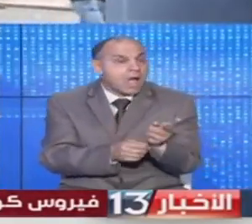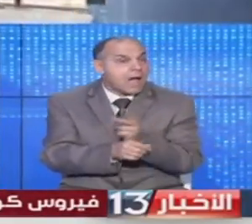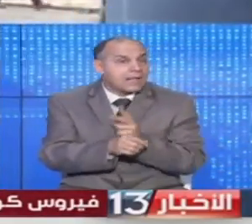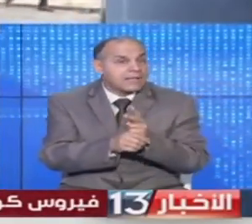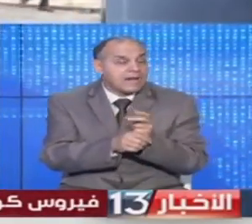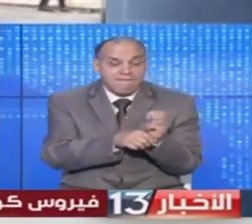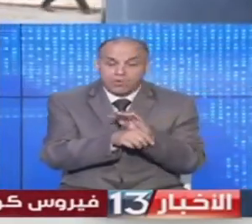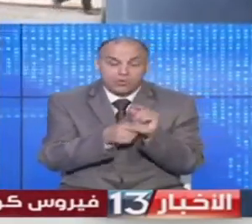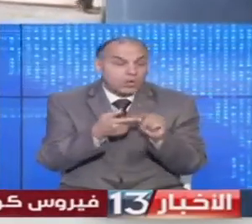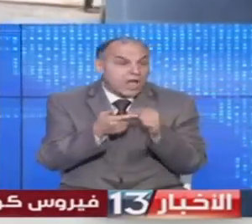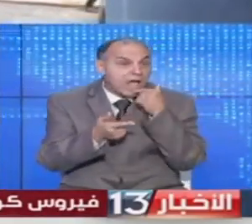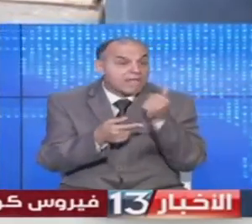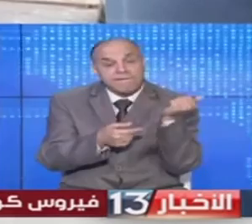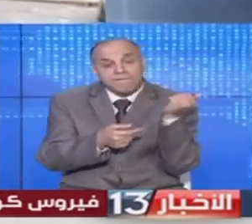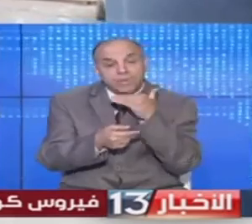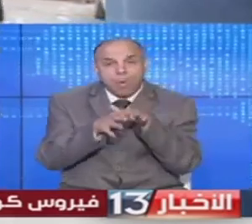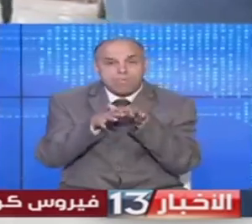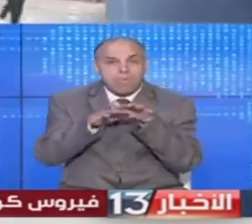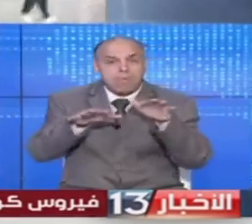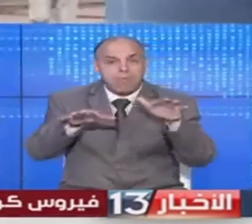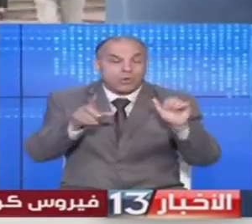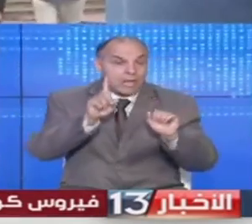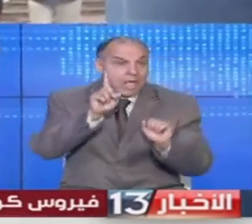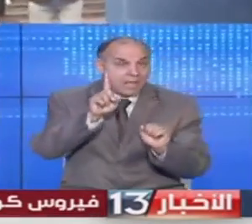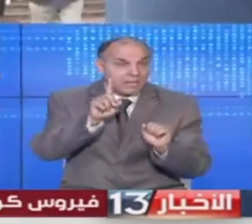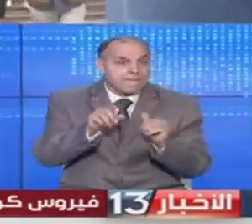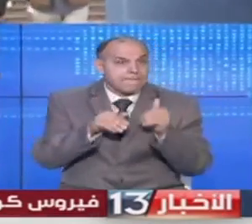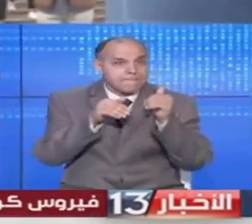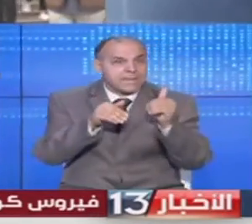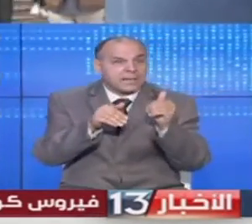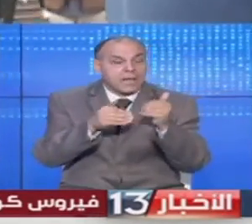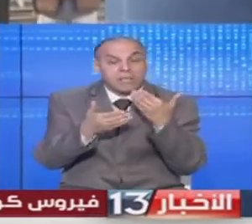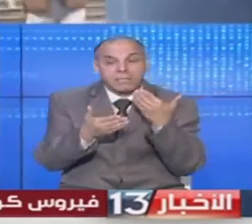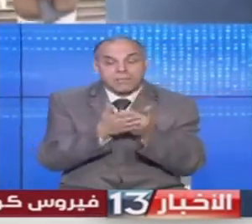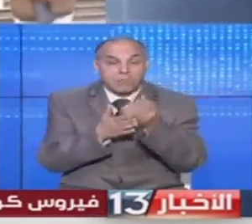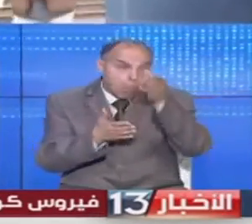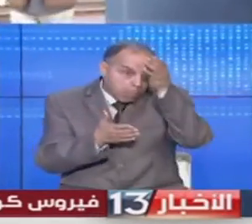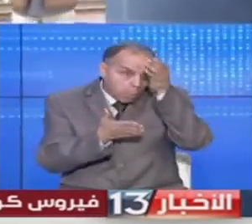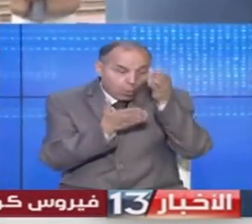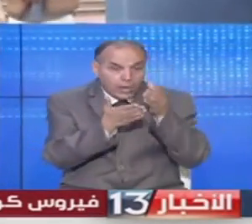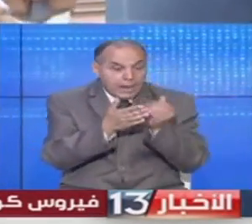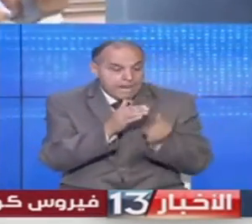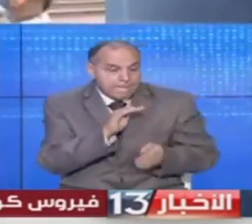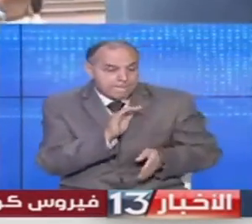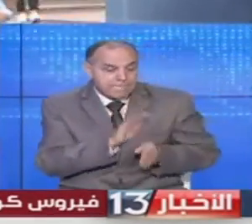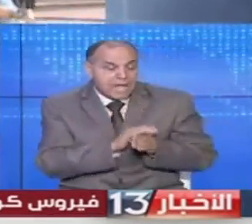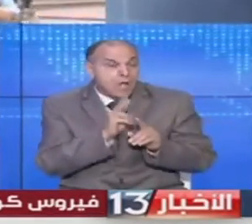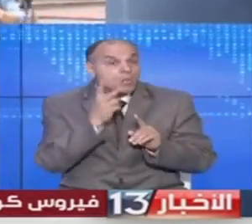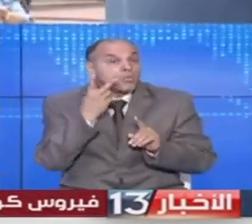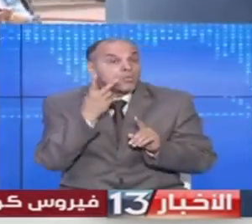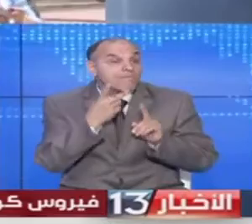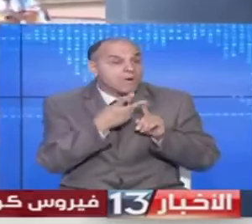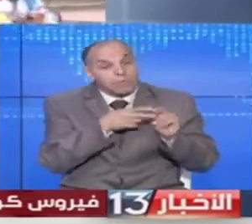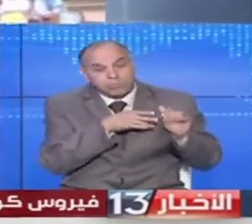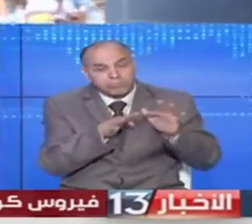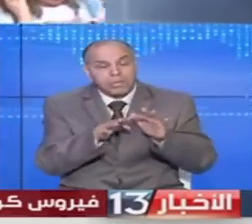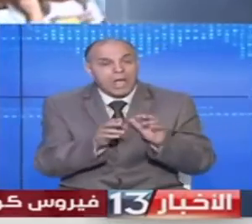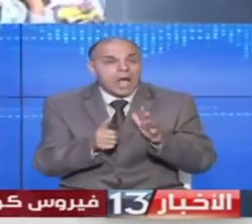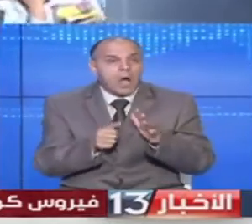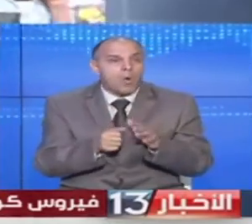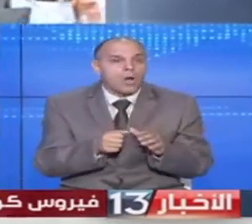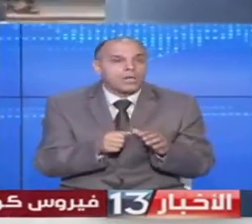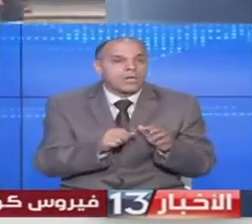الفيروس اساسا في سرعه انتشاره خاصه بعد ان ثبت علميا منذ بدايه الموت الثانيه ان حوالي